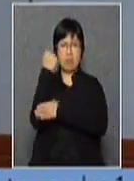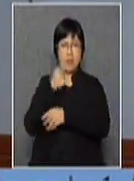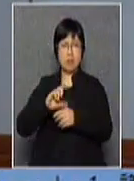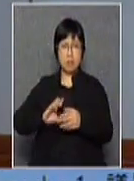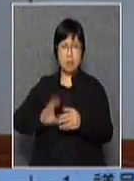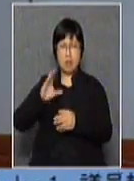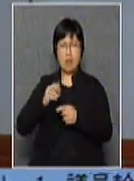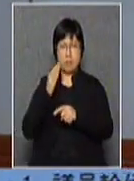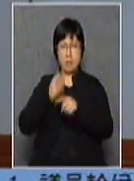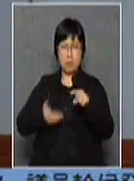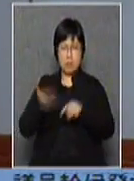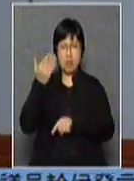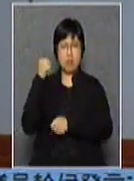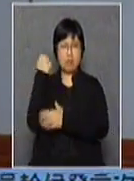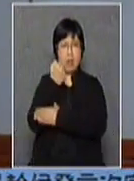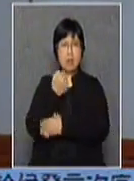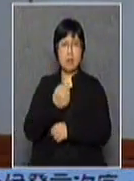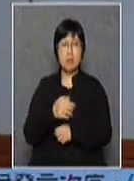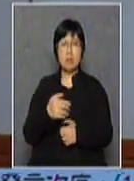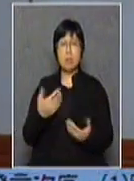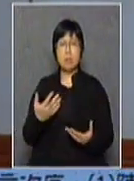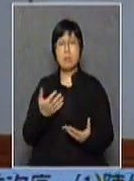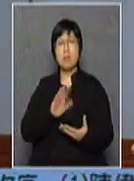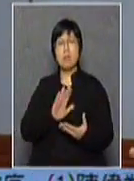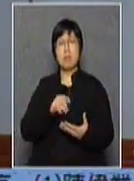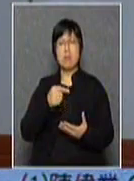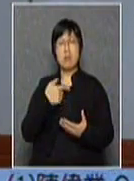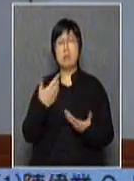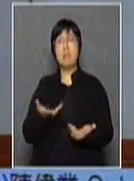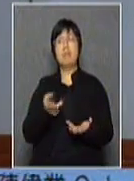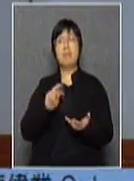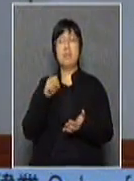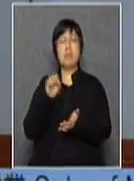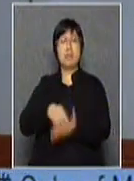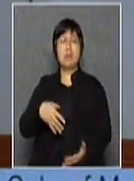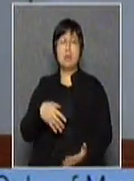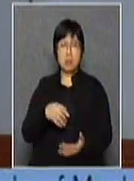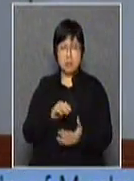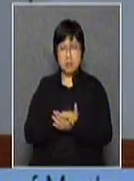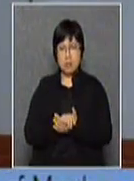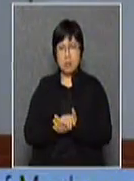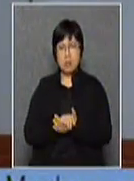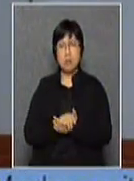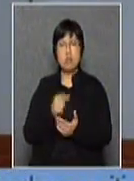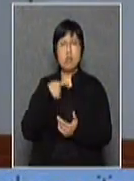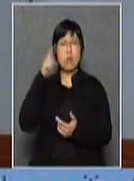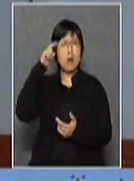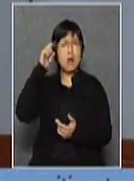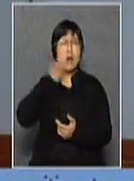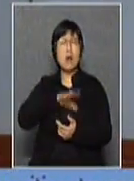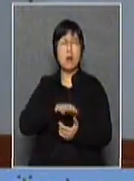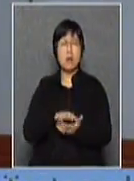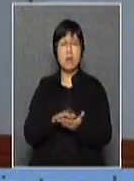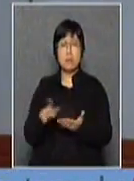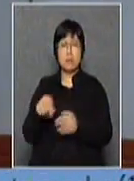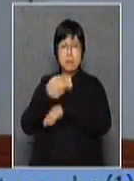費。而家唔係都提啦，已經。我所想講嘅就係話，呢個